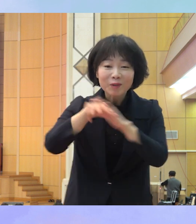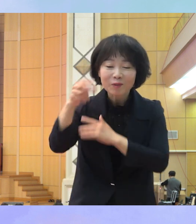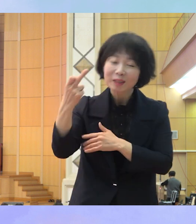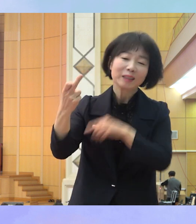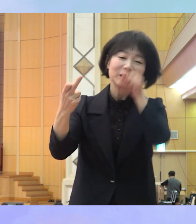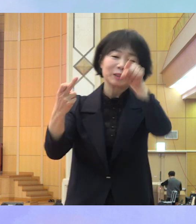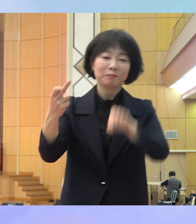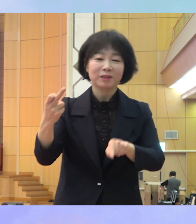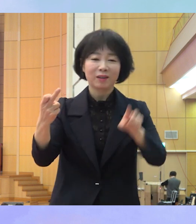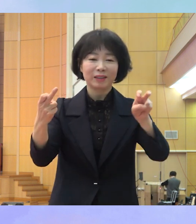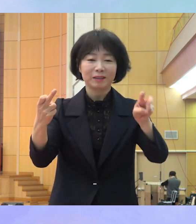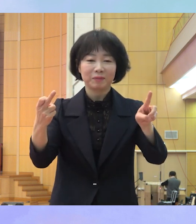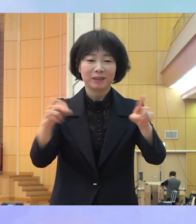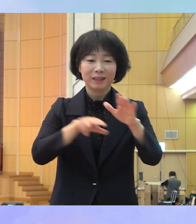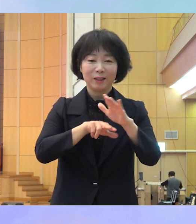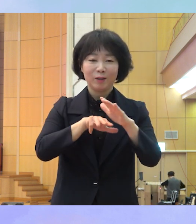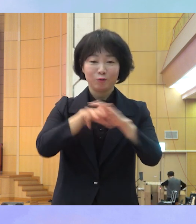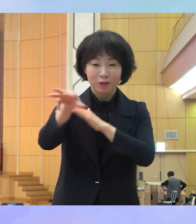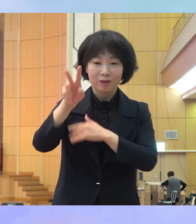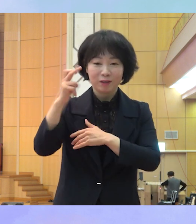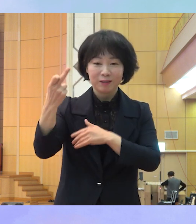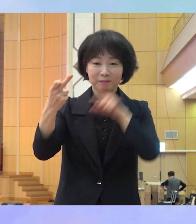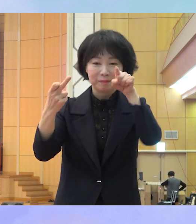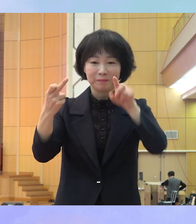12장 21절입니다.